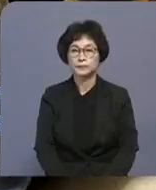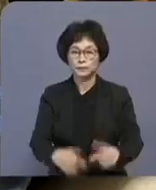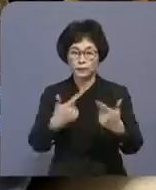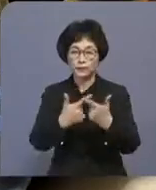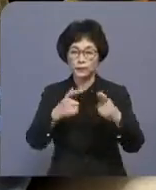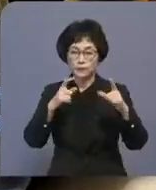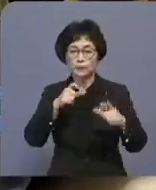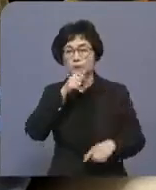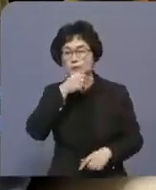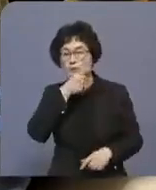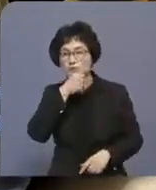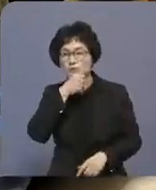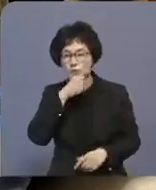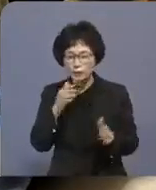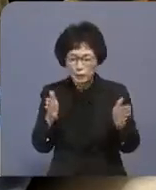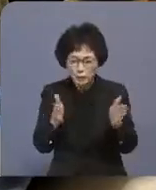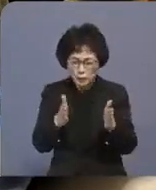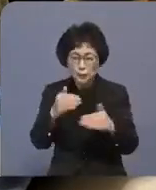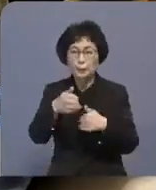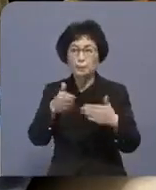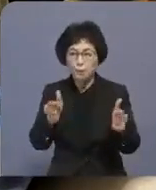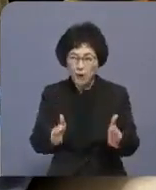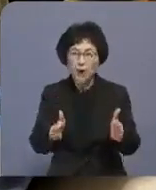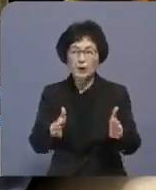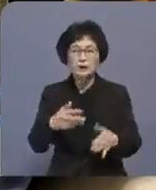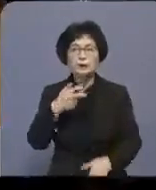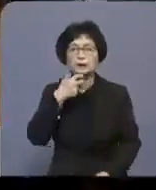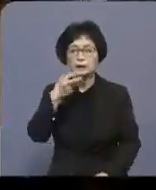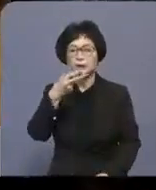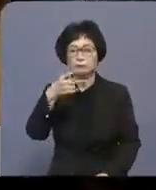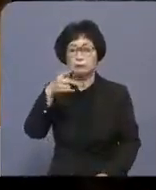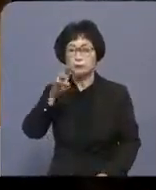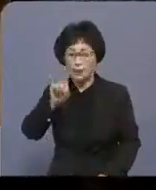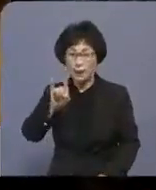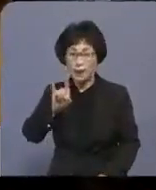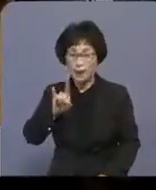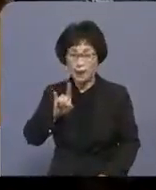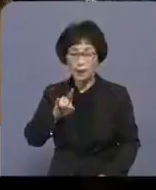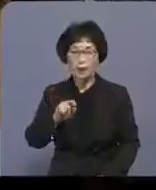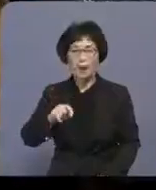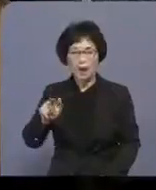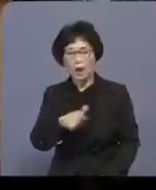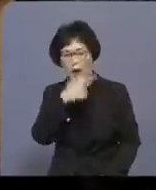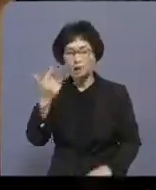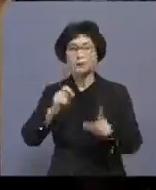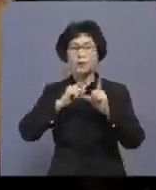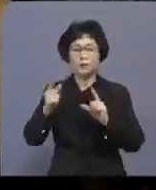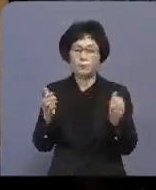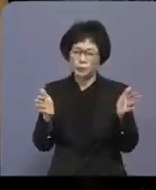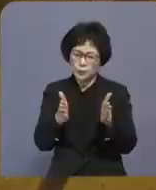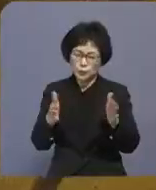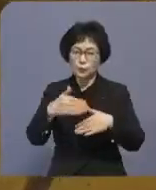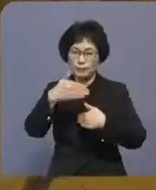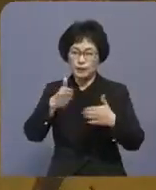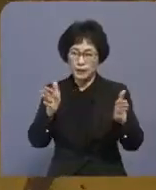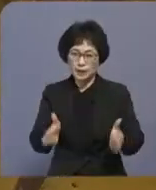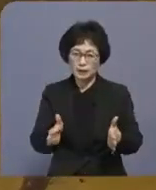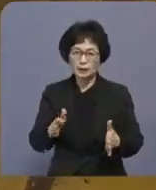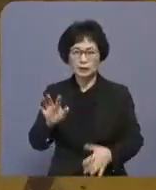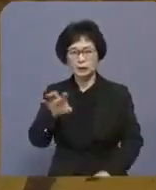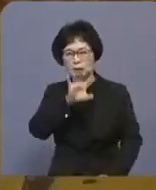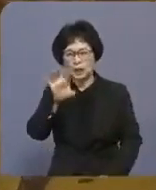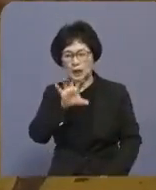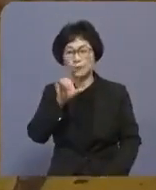부산 부산진구의 한 쪽방촌. 이 70대 노인은 하루 대부분을 단칸방에서 보냅니다. 냉방시설은 선풍기